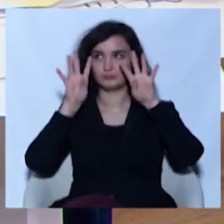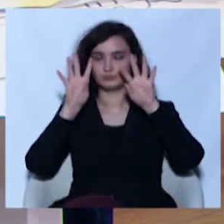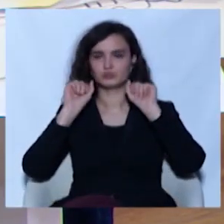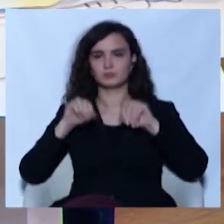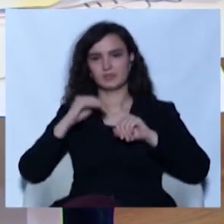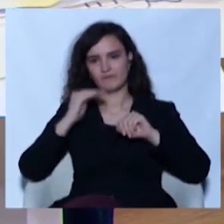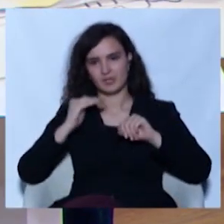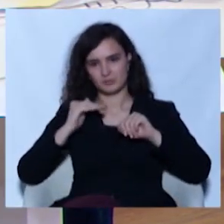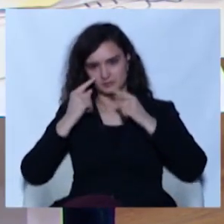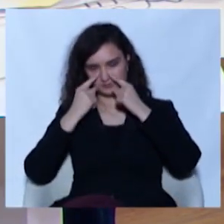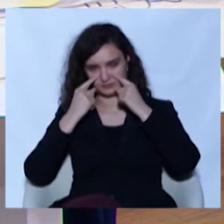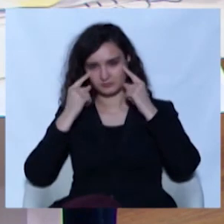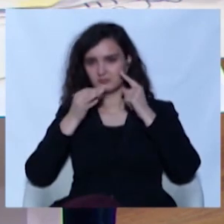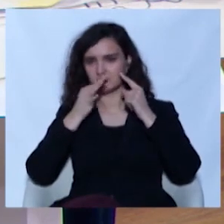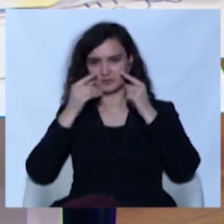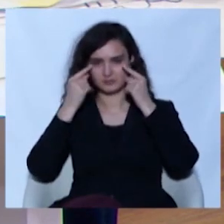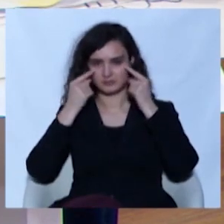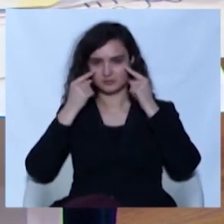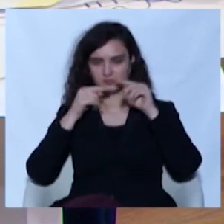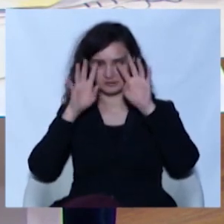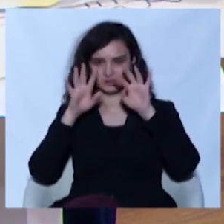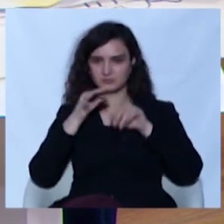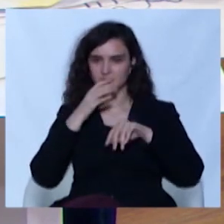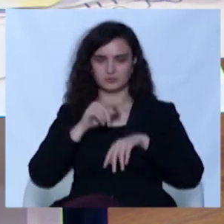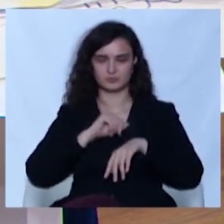тугиндат ковитац гаук этот. Аре акнеш мелоба.